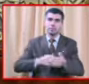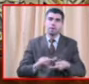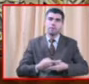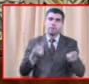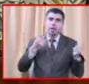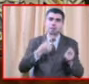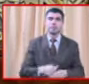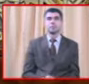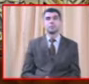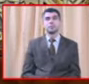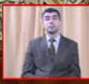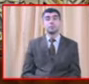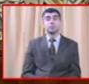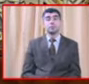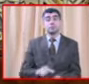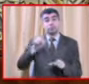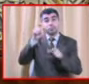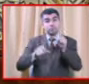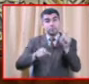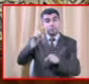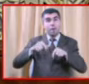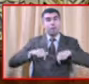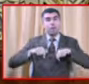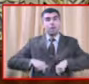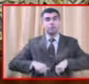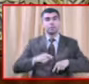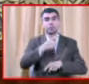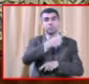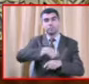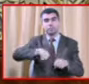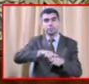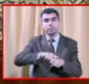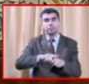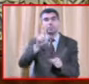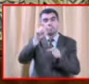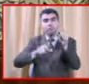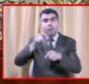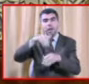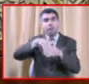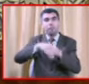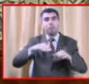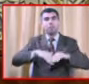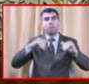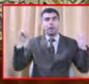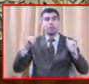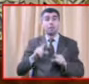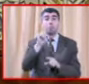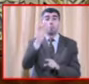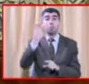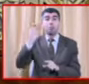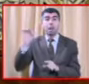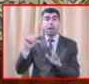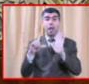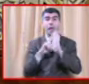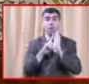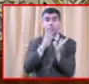الجلسة. السادة الوزراء المحترمون، السيدات والسادة النواب المحترمون، طبقا للفصل 100 من الدستور وعمل